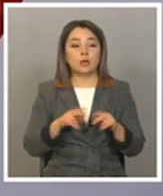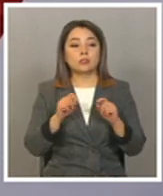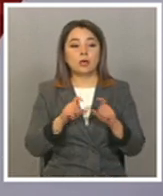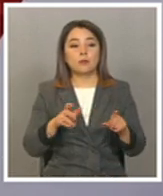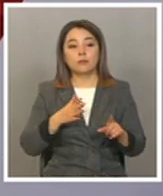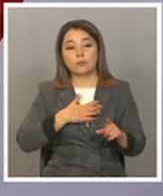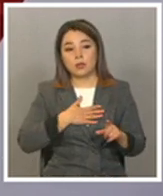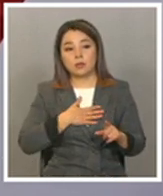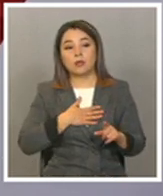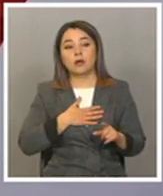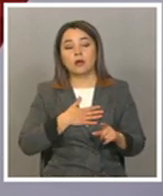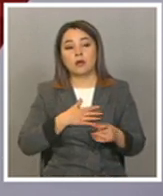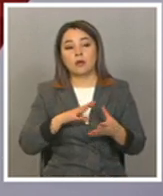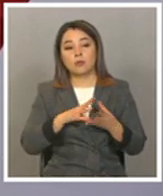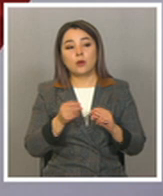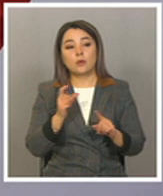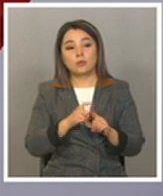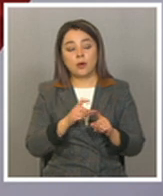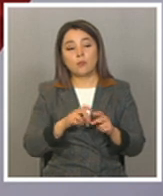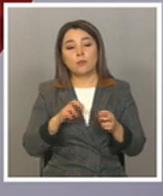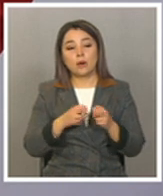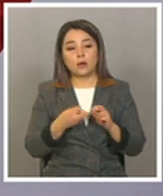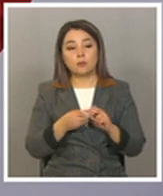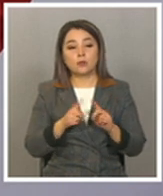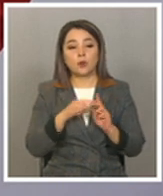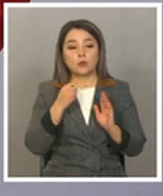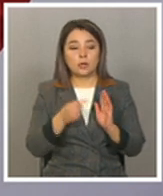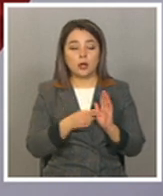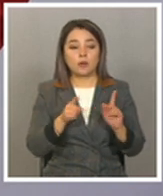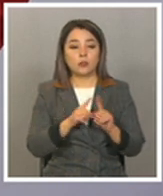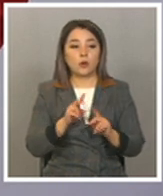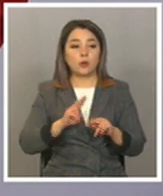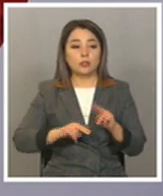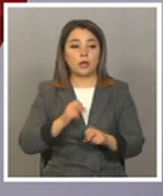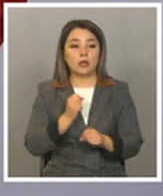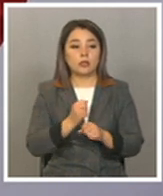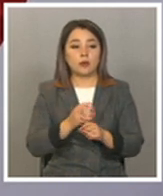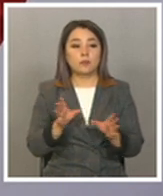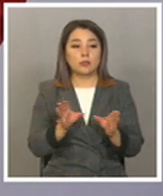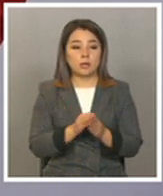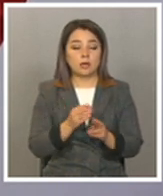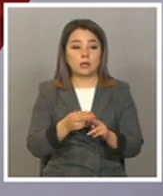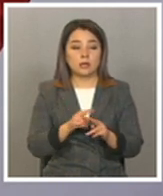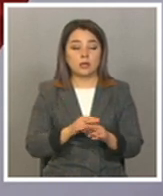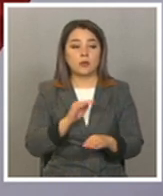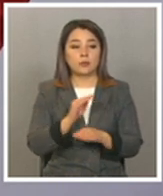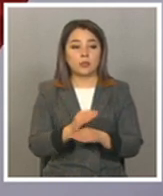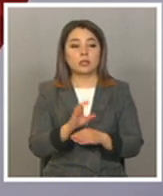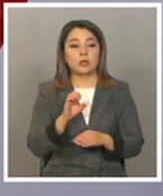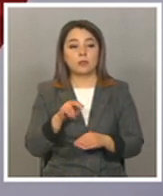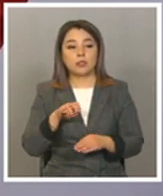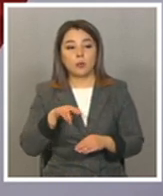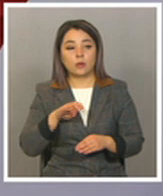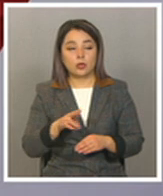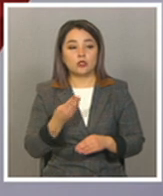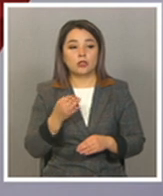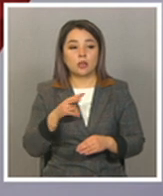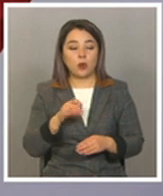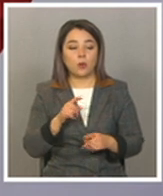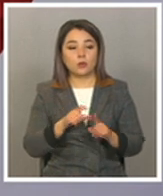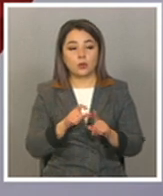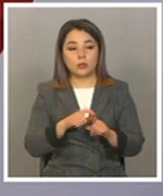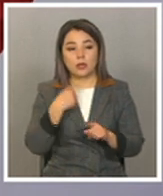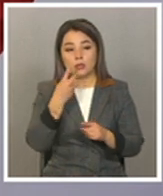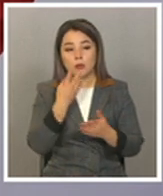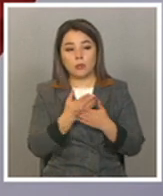біз мәтін бойынша проблемалық сұрақтар құрастырумен бірге септеулік және жалғаулық шылау түрлерін